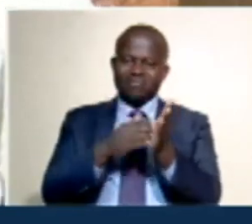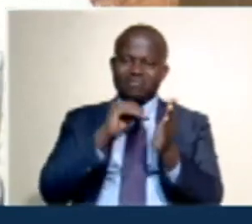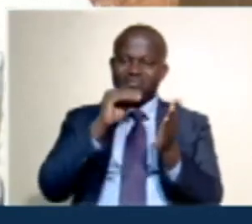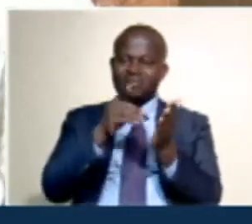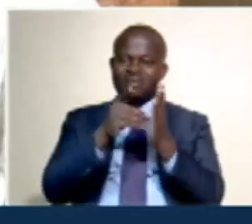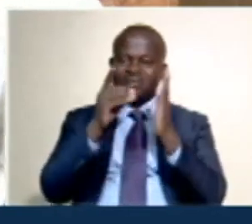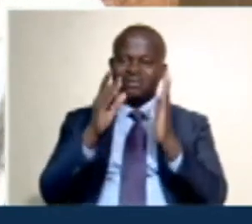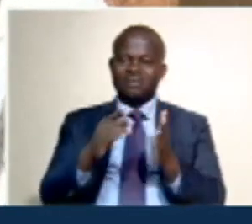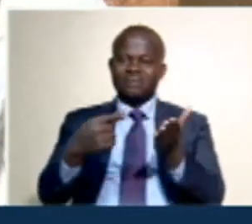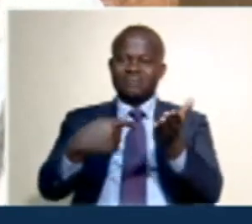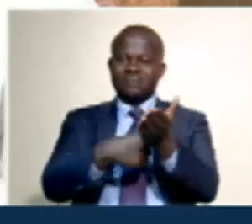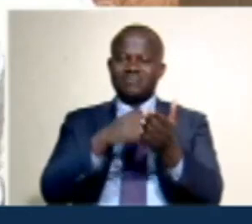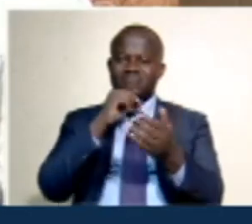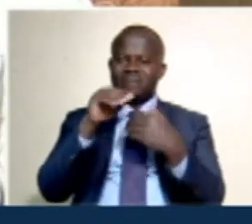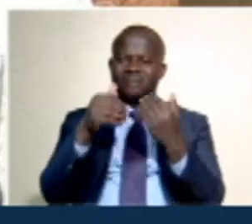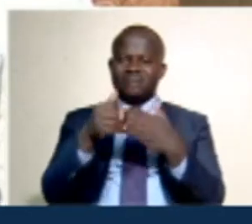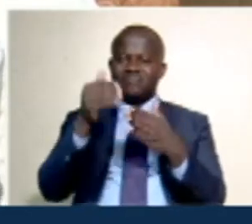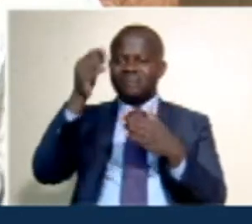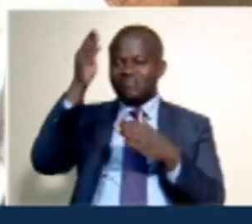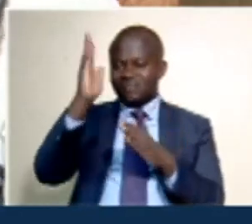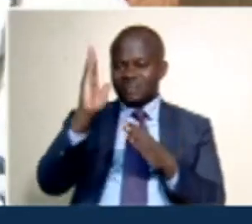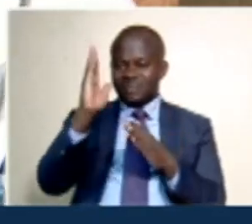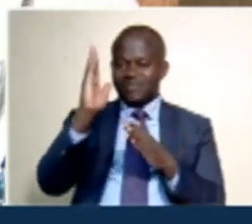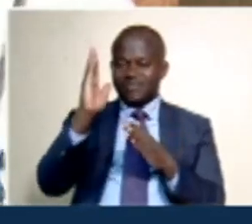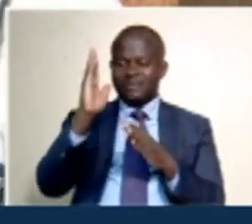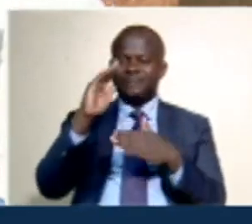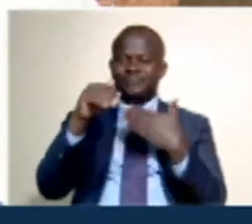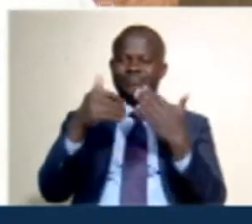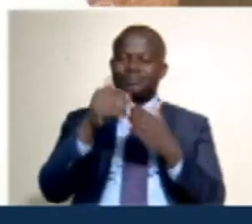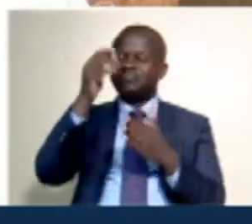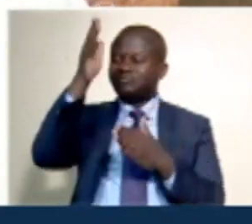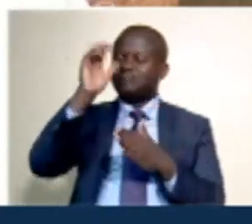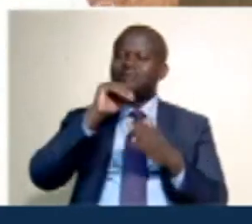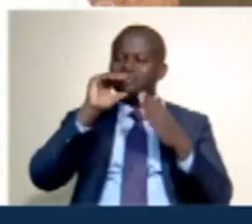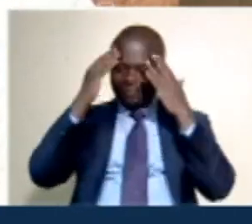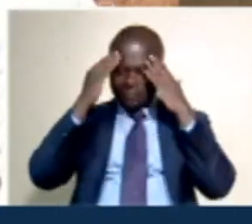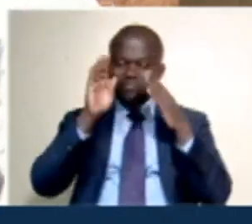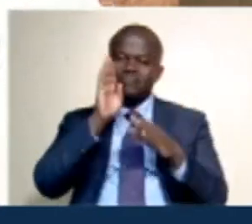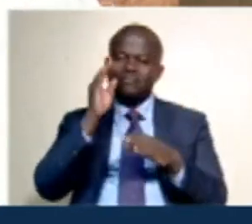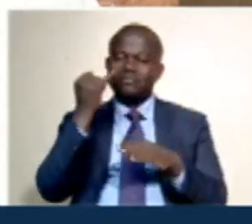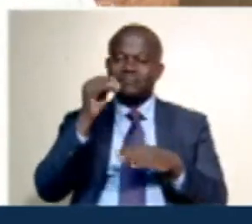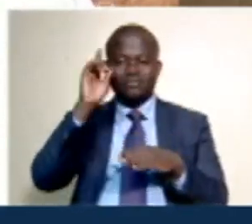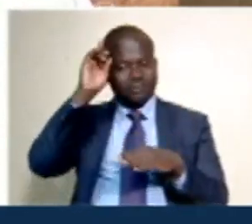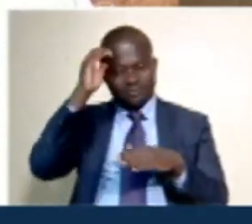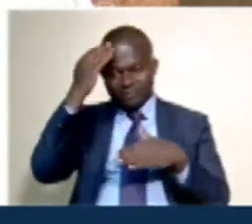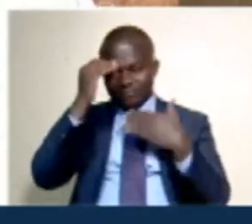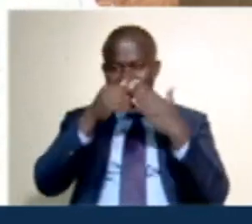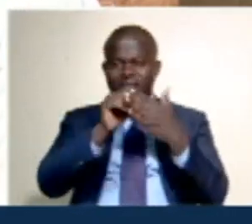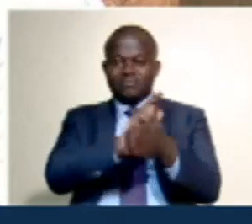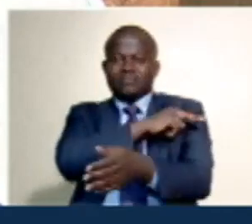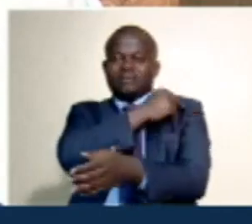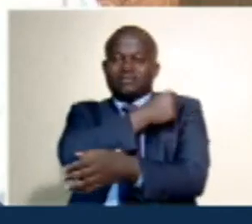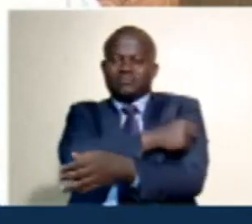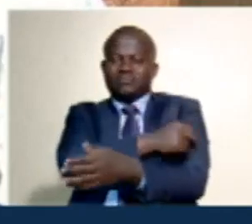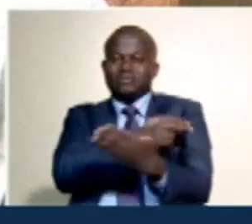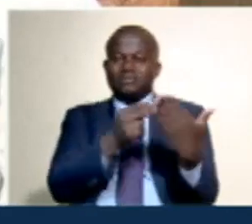muganga wigeze amvura navuwe n'uwiteka mana singiye kubeshya iyo ntekereza kuko no kwa muganga